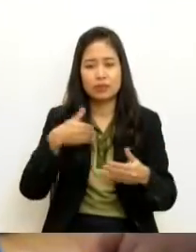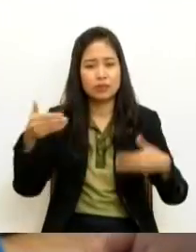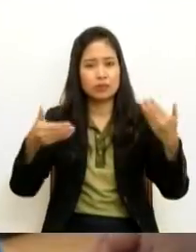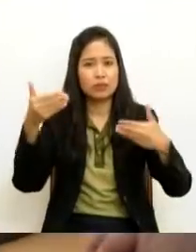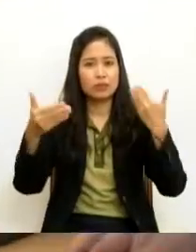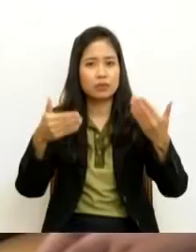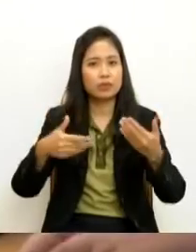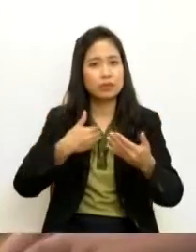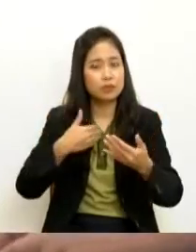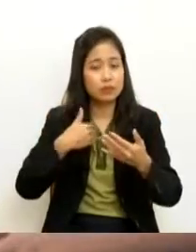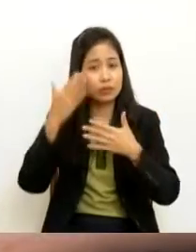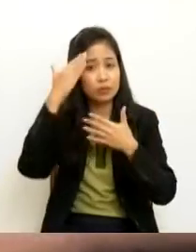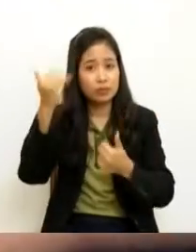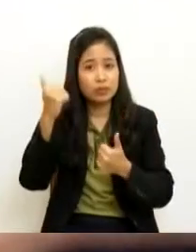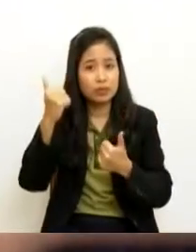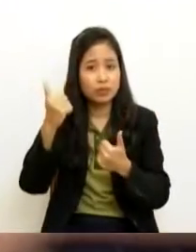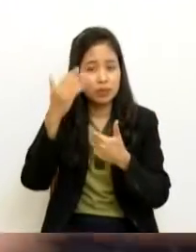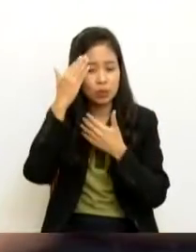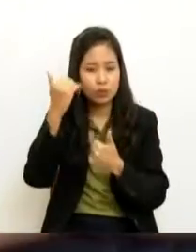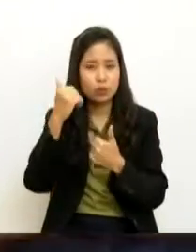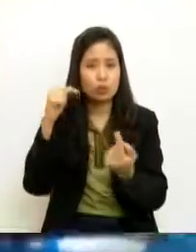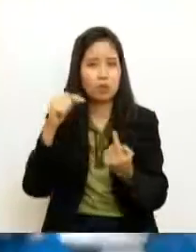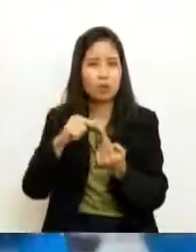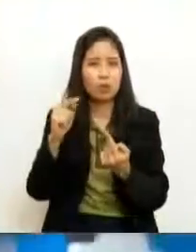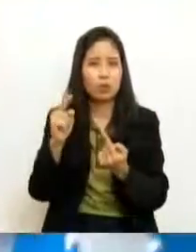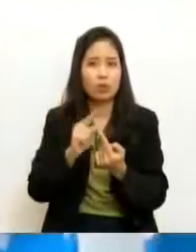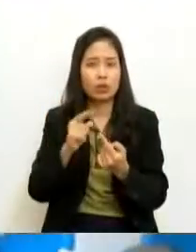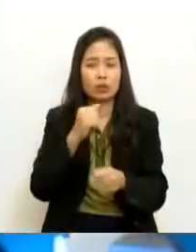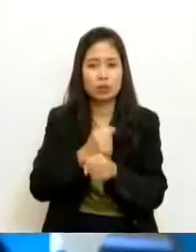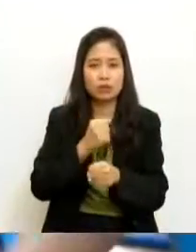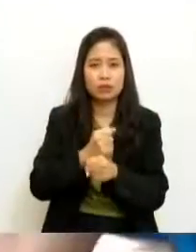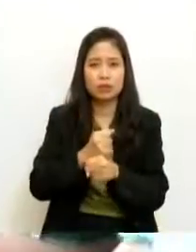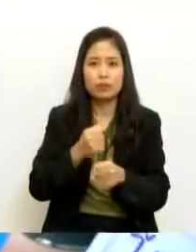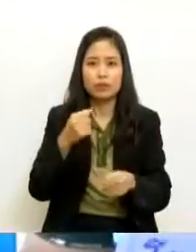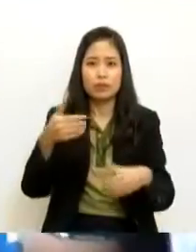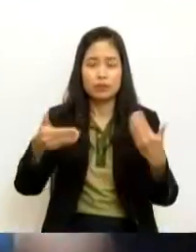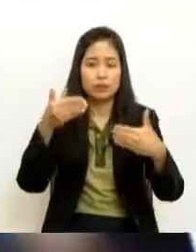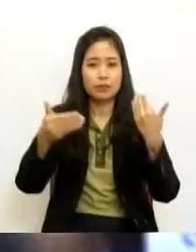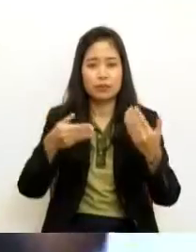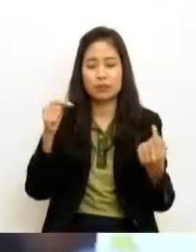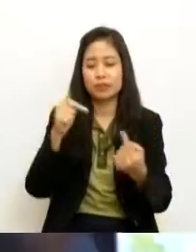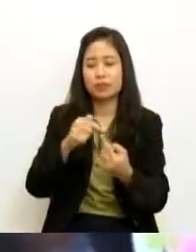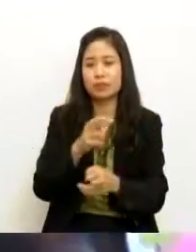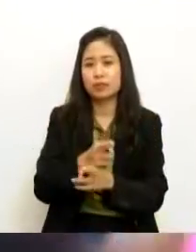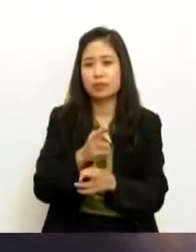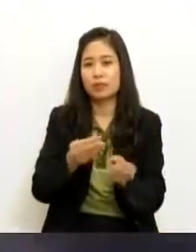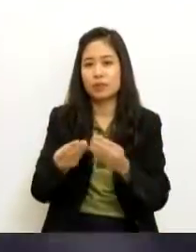าก็มีความสนใจในการโต้ตอบคำถามได้ดีเลยซึ่งปกติกิจกรรมแบบนี้กับที่โร